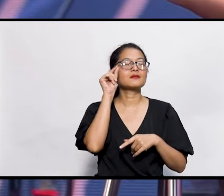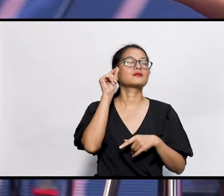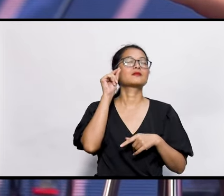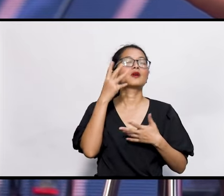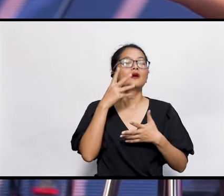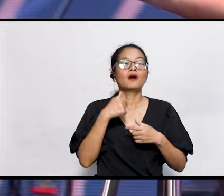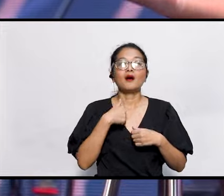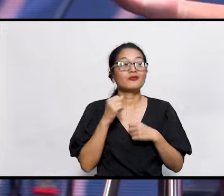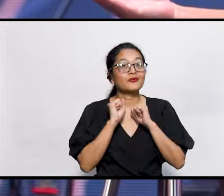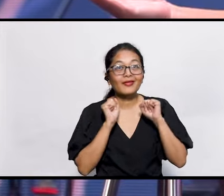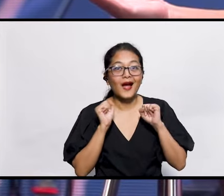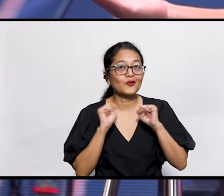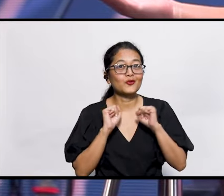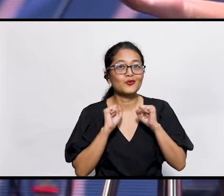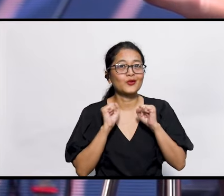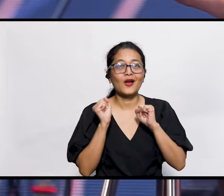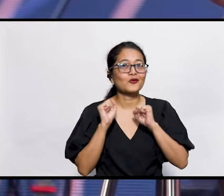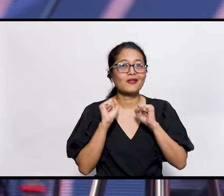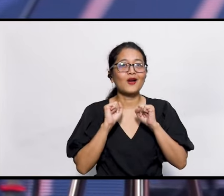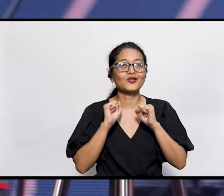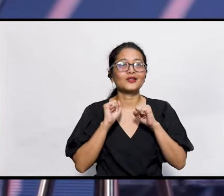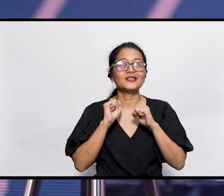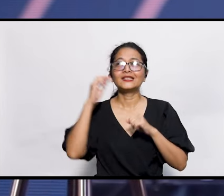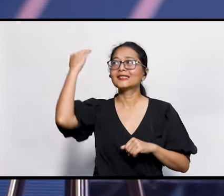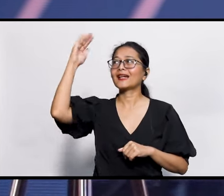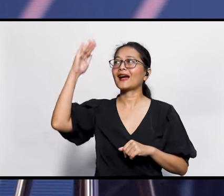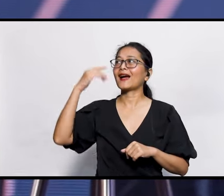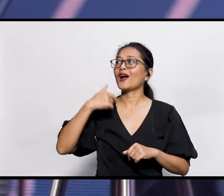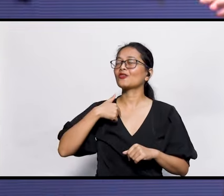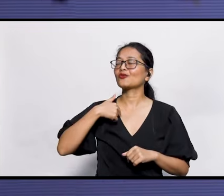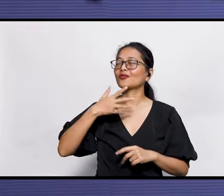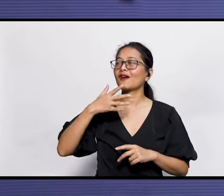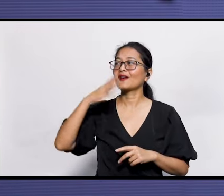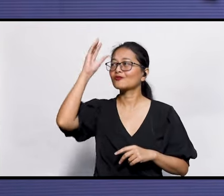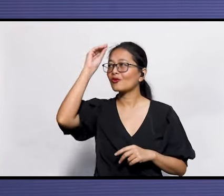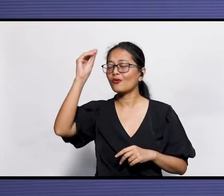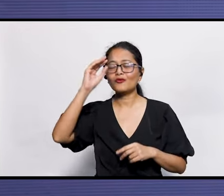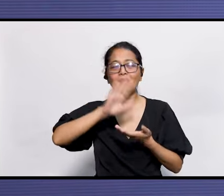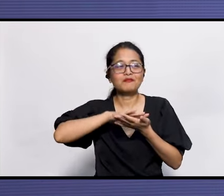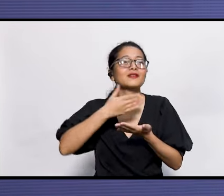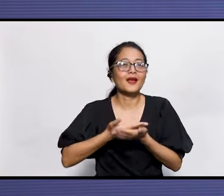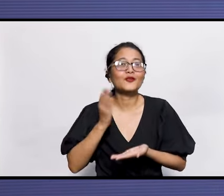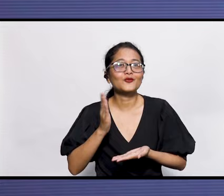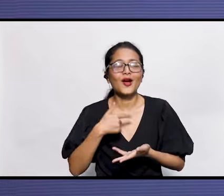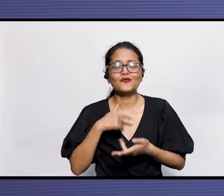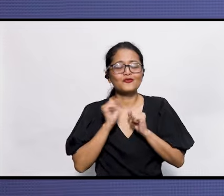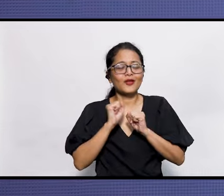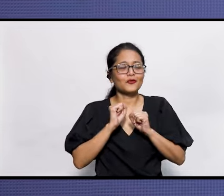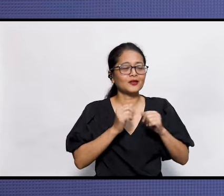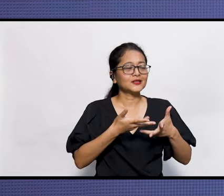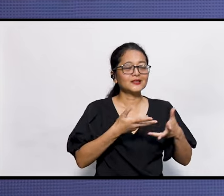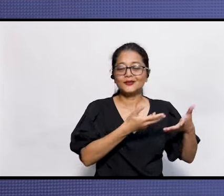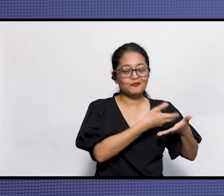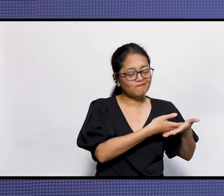lost my old itu lalu bawa ke ada tapi saya kan enggak